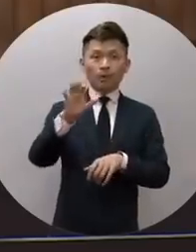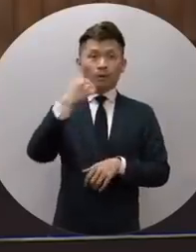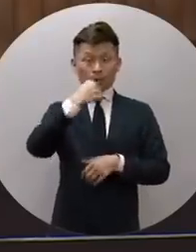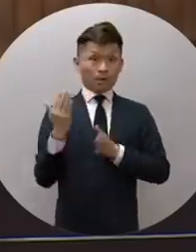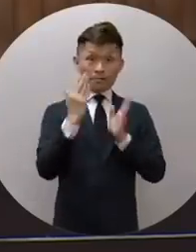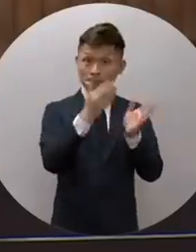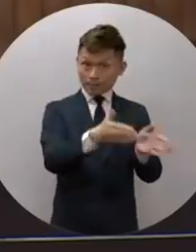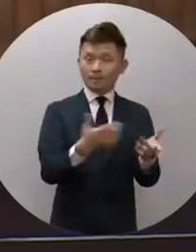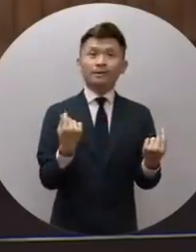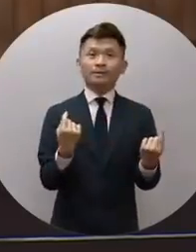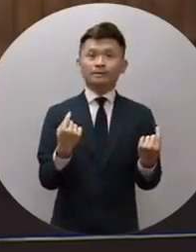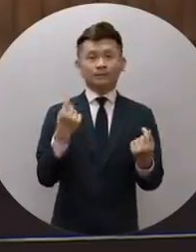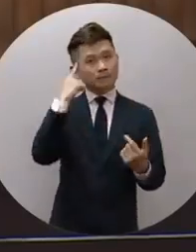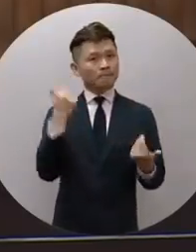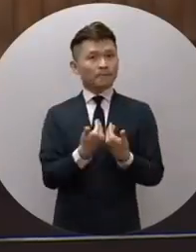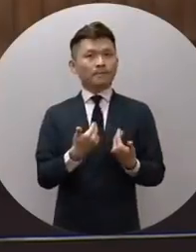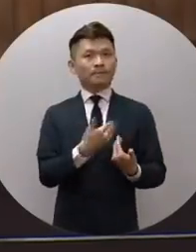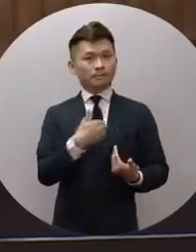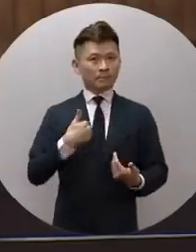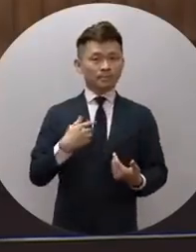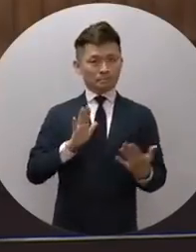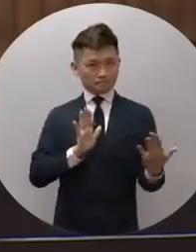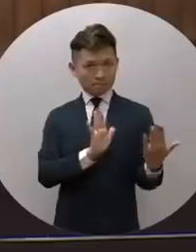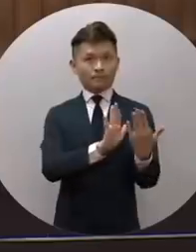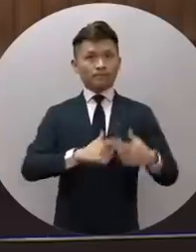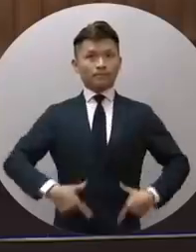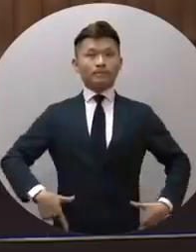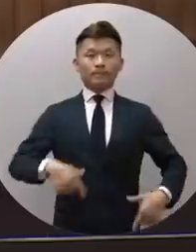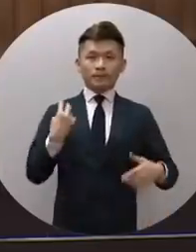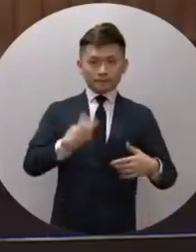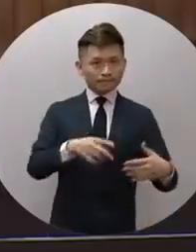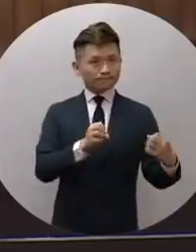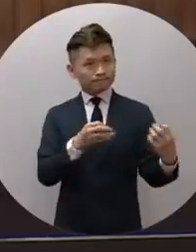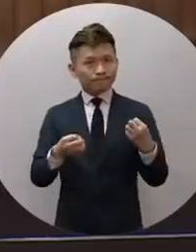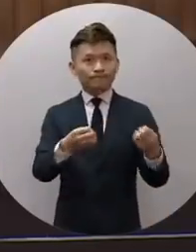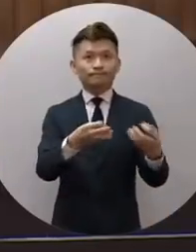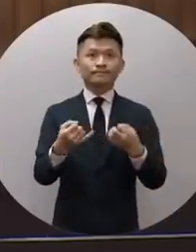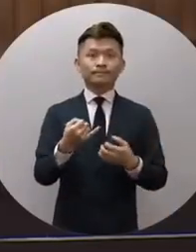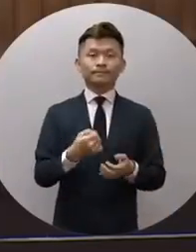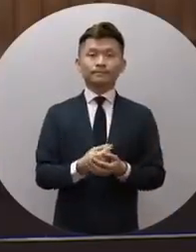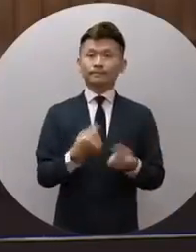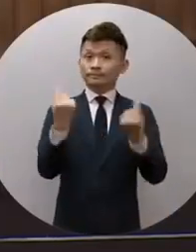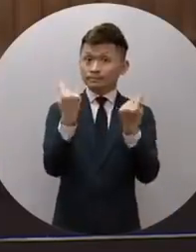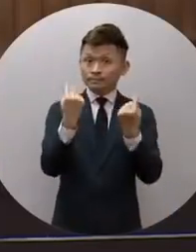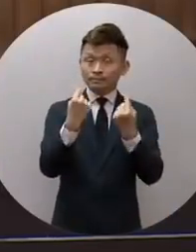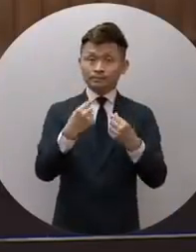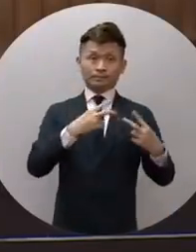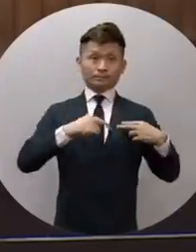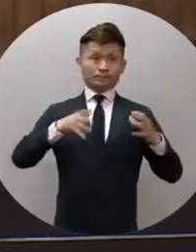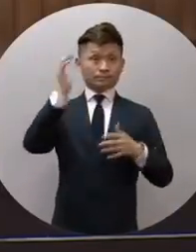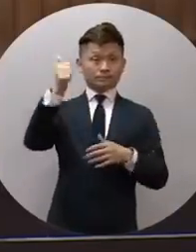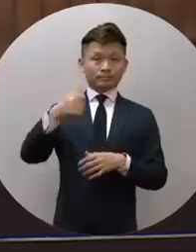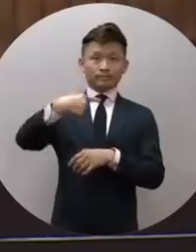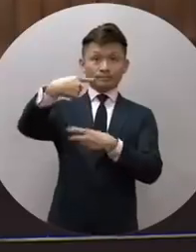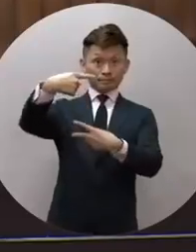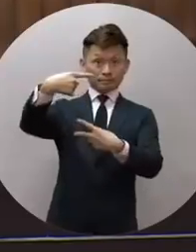有我们可以反对、可以面对、可以讨论。例如蔡总统元